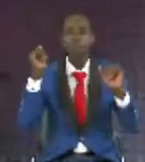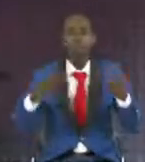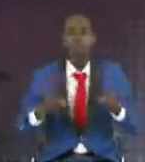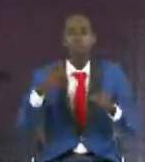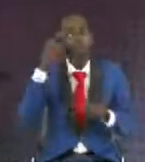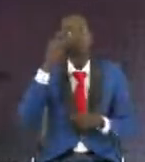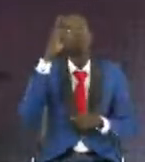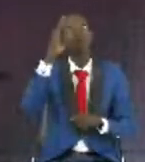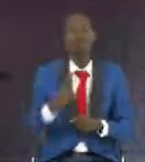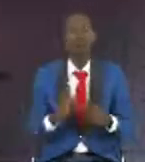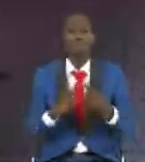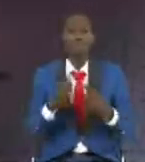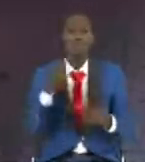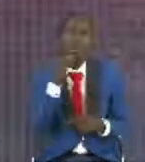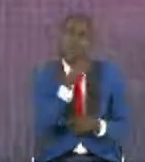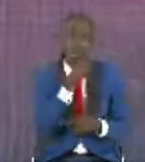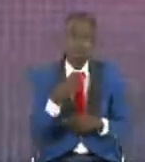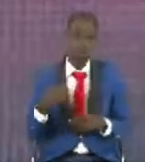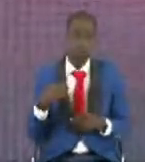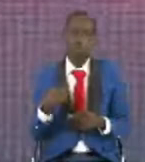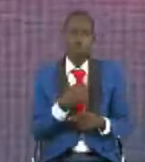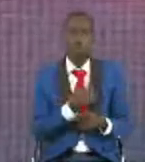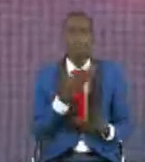Hébreux 6, 18.